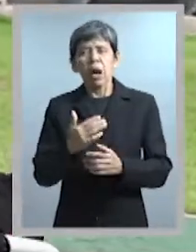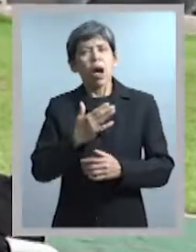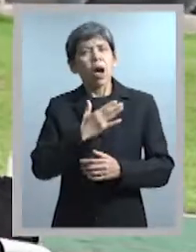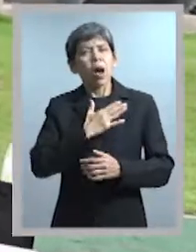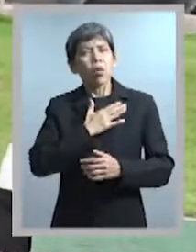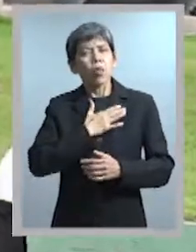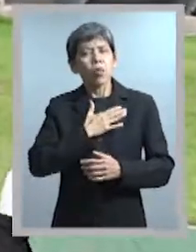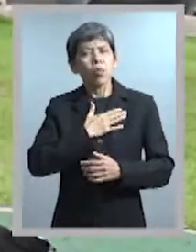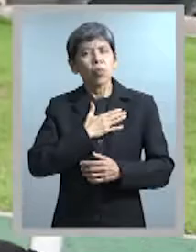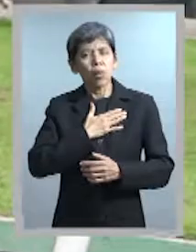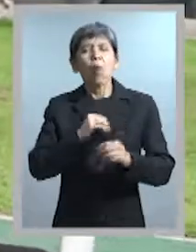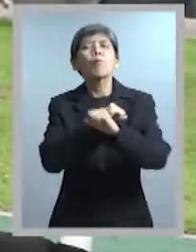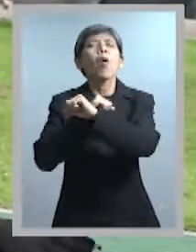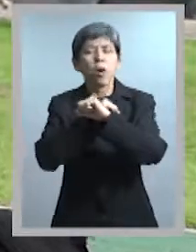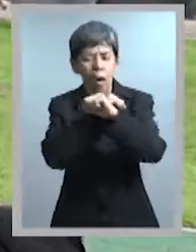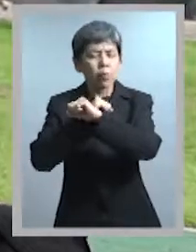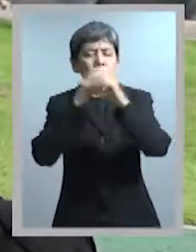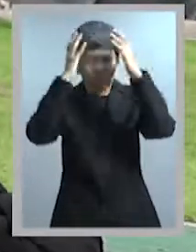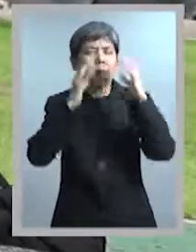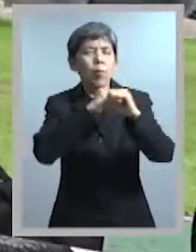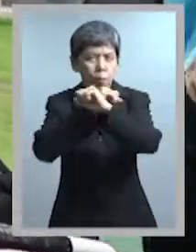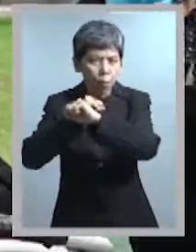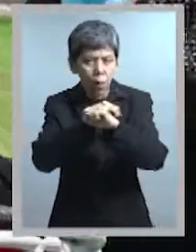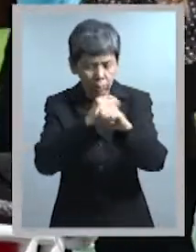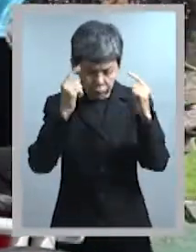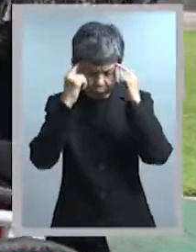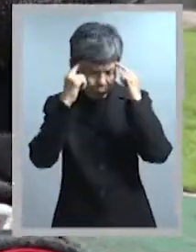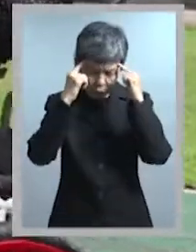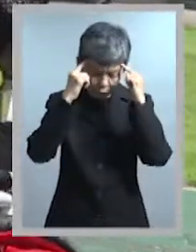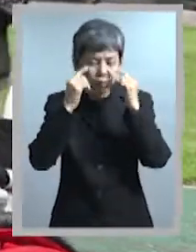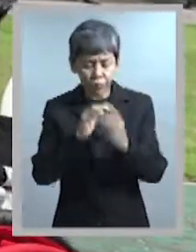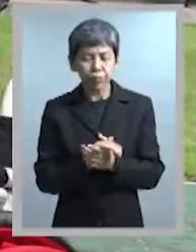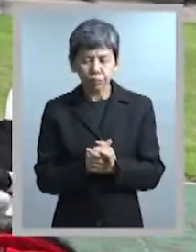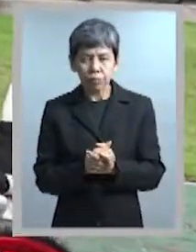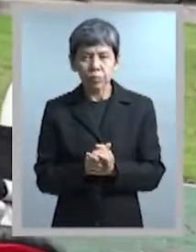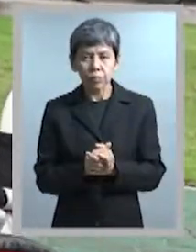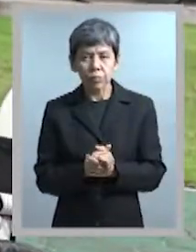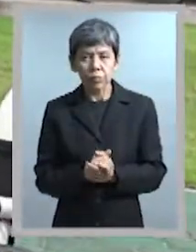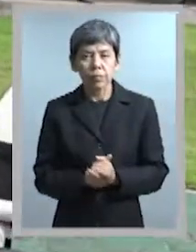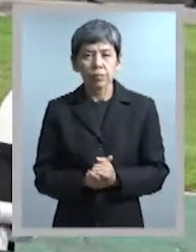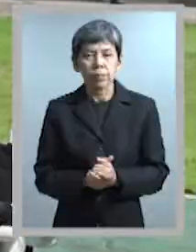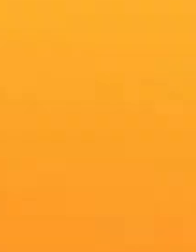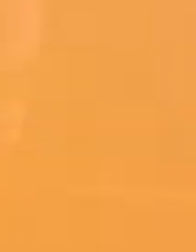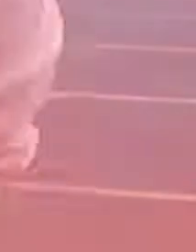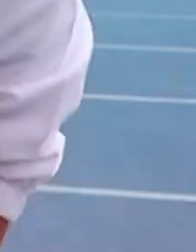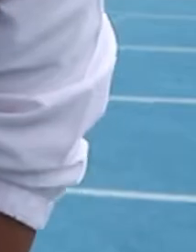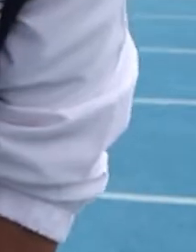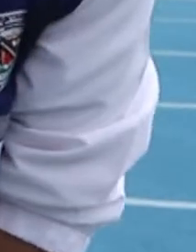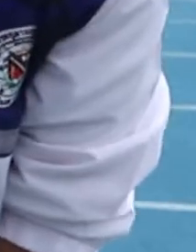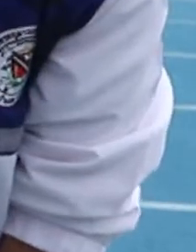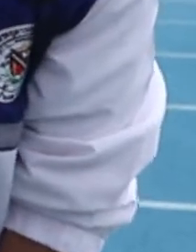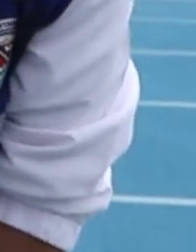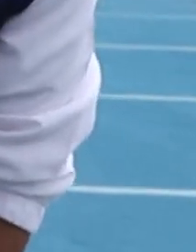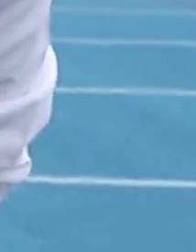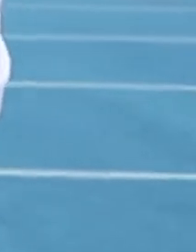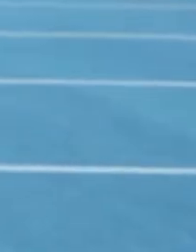ก ็ป้องกันให้น้องเขา ครับ เพราะเรารักษาทางสมองอยู ่ วาย